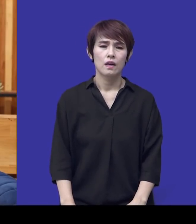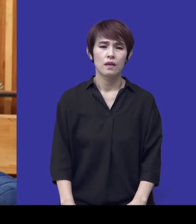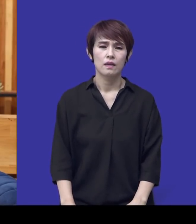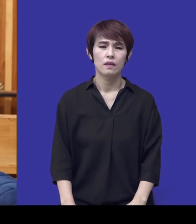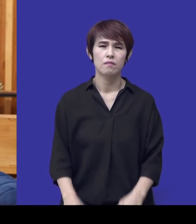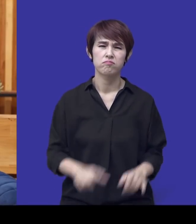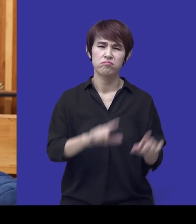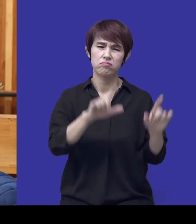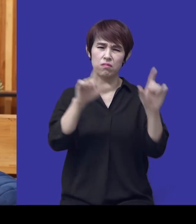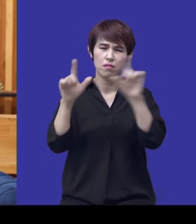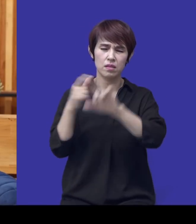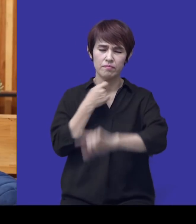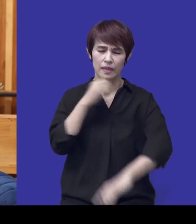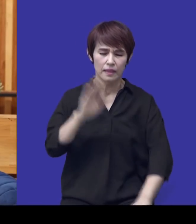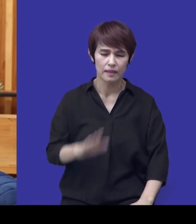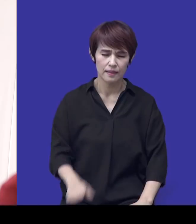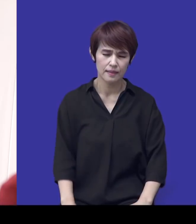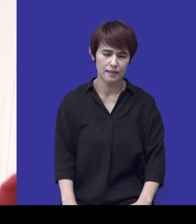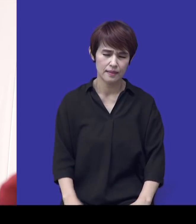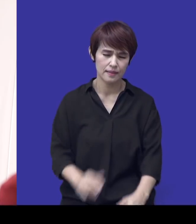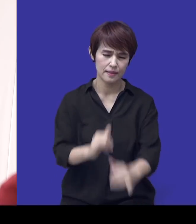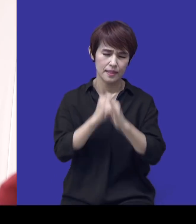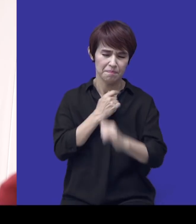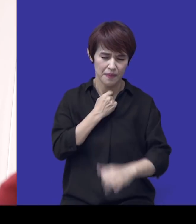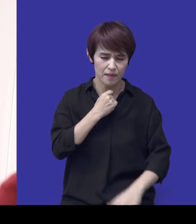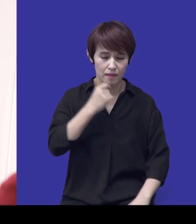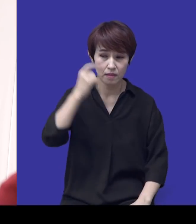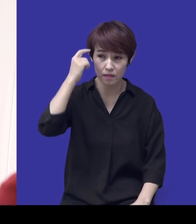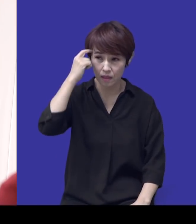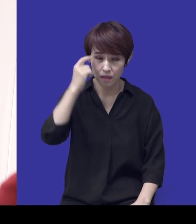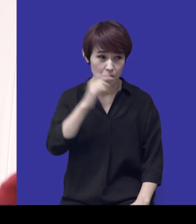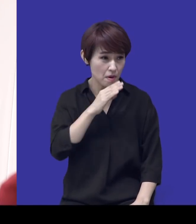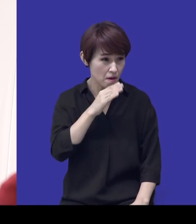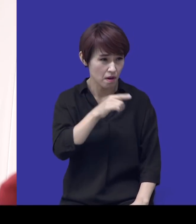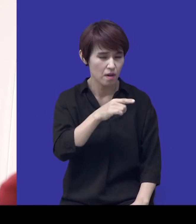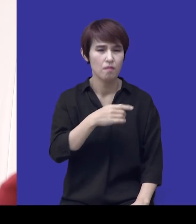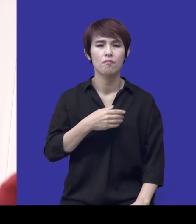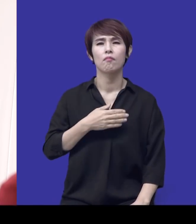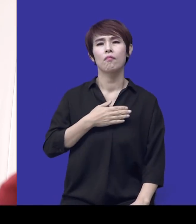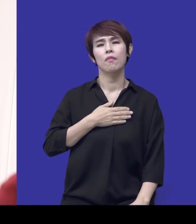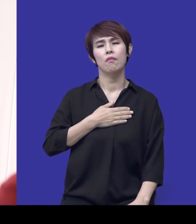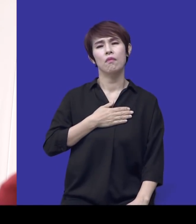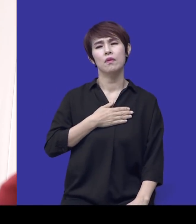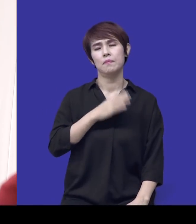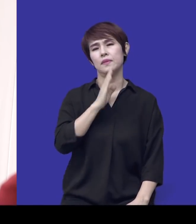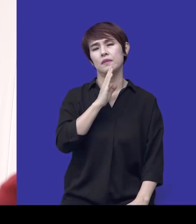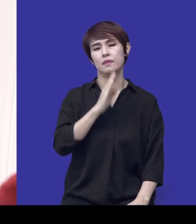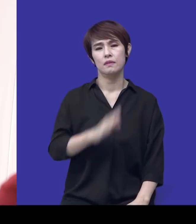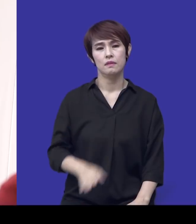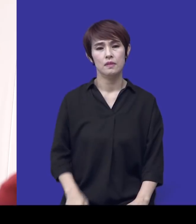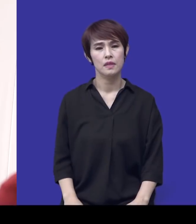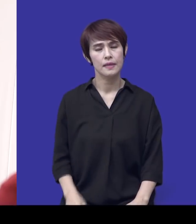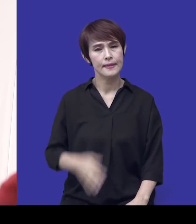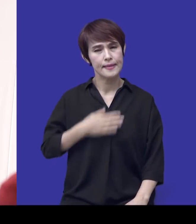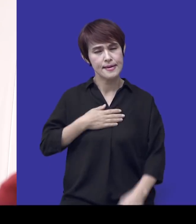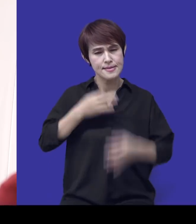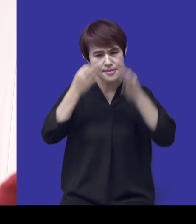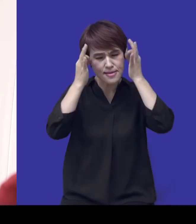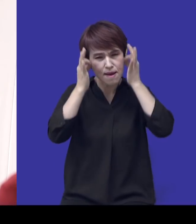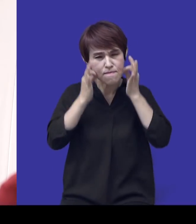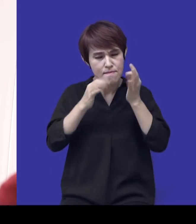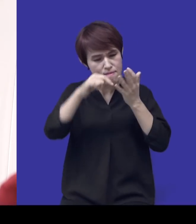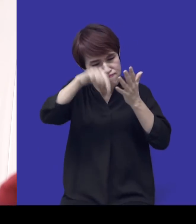이런 충동까지 느꼈었어요? 네, 하루는 제가 땀이 얼마나 많이 나는지 예. 좀 테스트를 해보고 싶어가지고